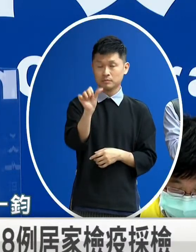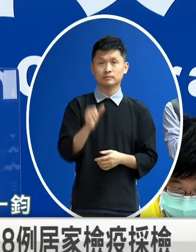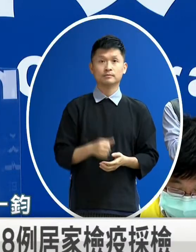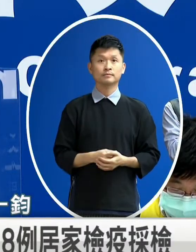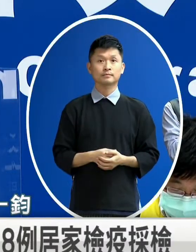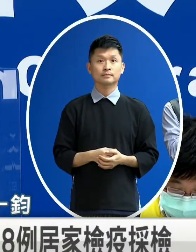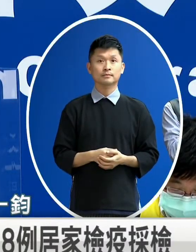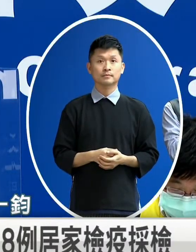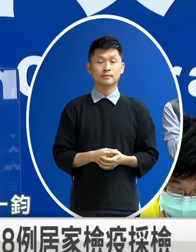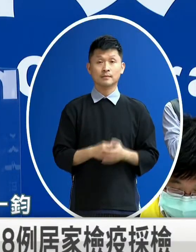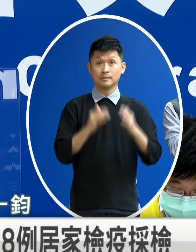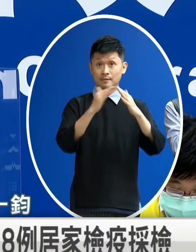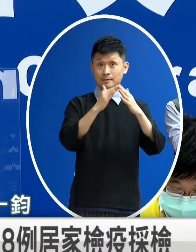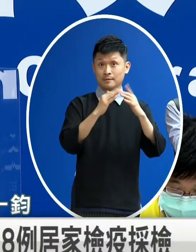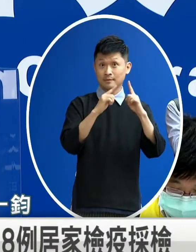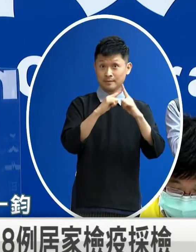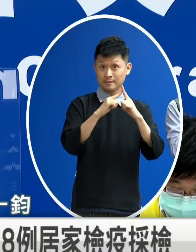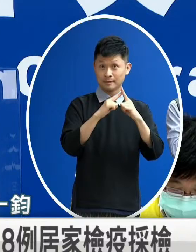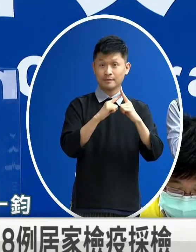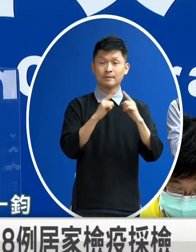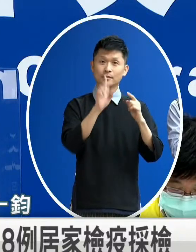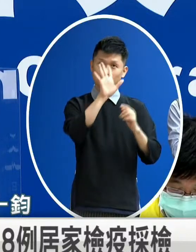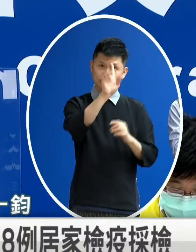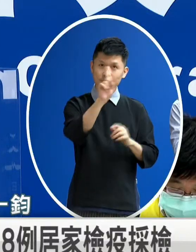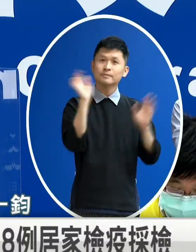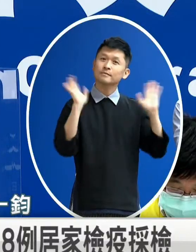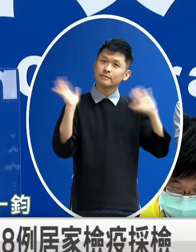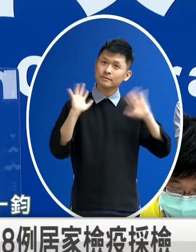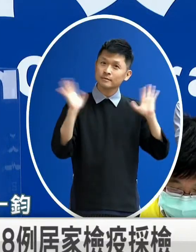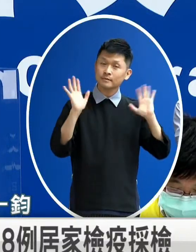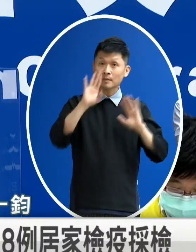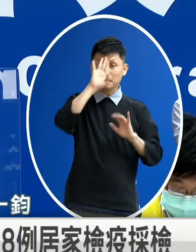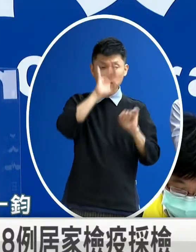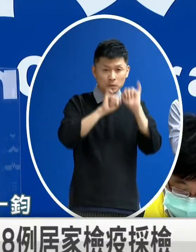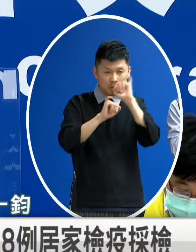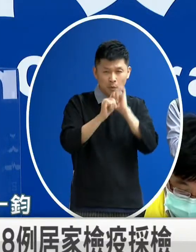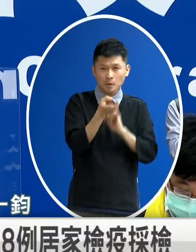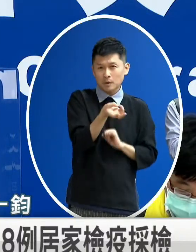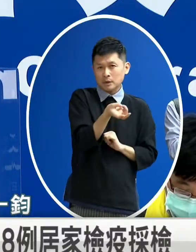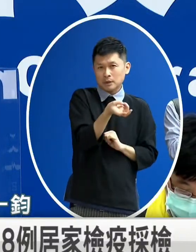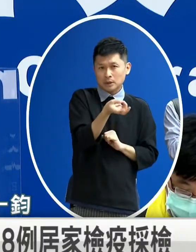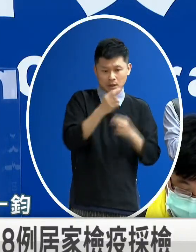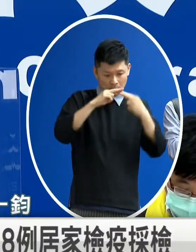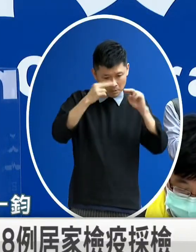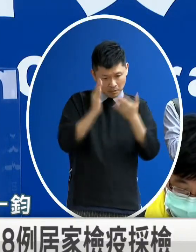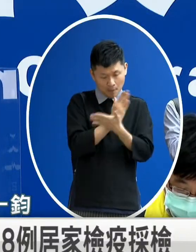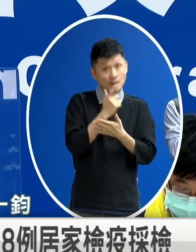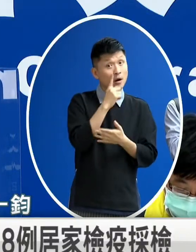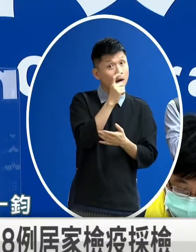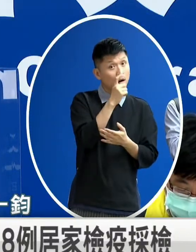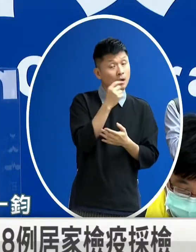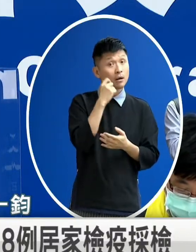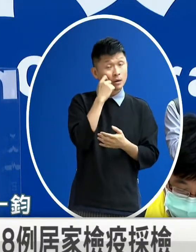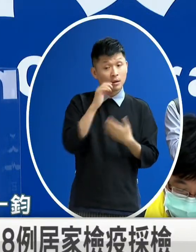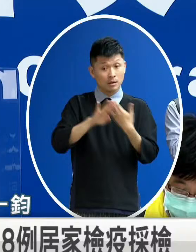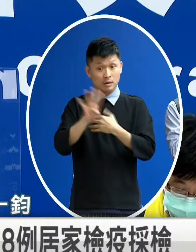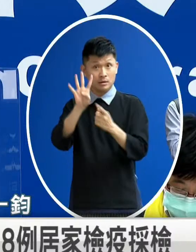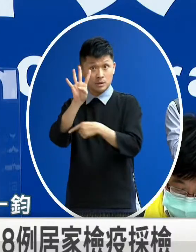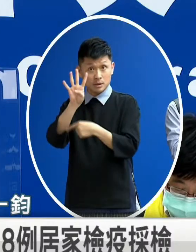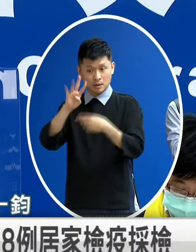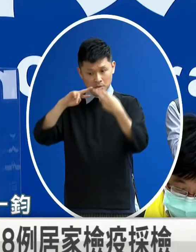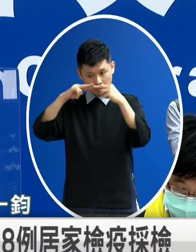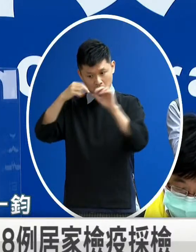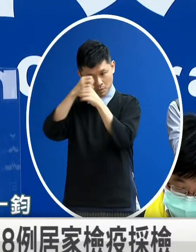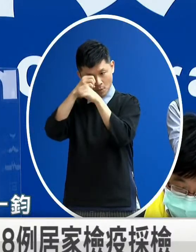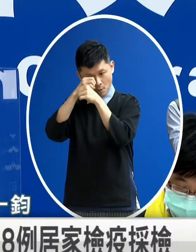是有这个一家人里面有一个小朋友他的病毒量比较低，我们没有办法定序之外，其他的四案呢，这病毒的